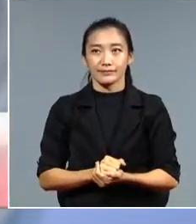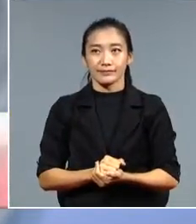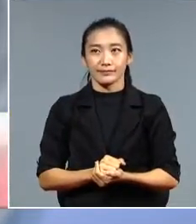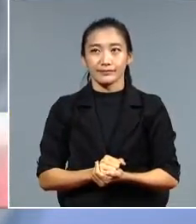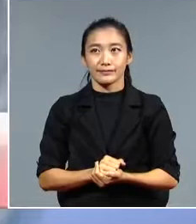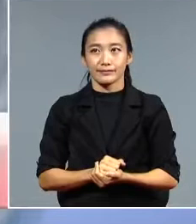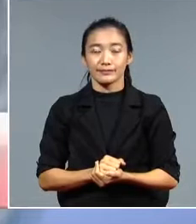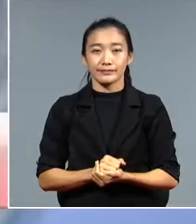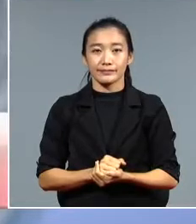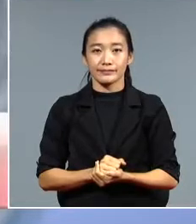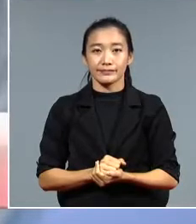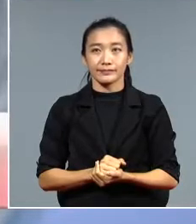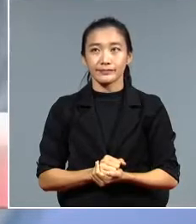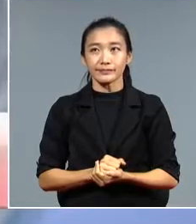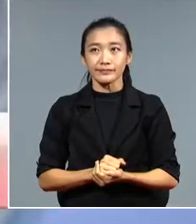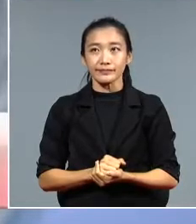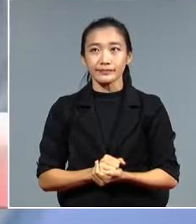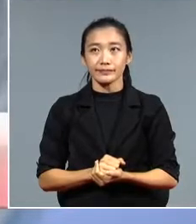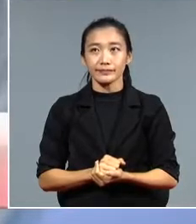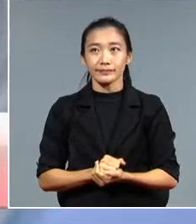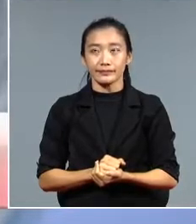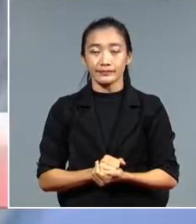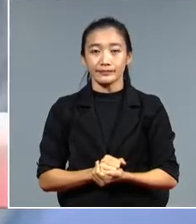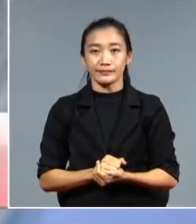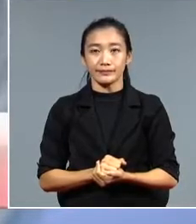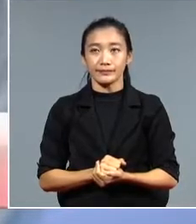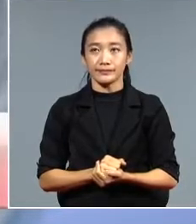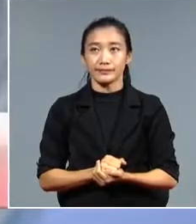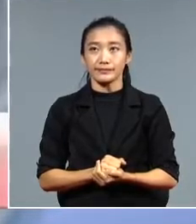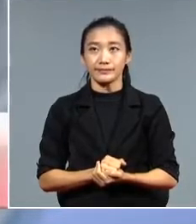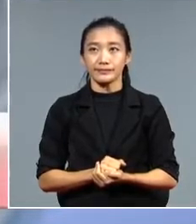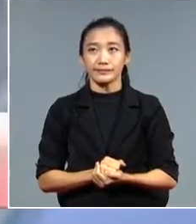ที่มันตรงบ่อหน้านี่เลย ค่ะ เนี่ยเนี่ยผิด